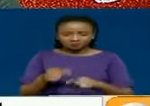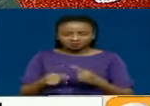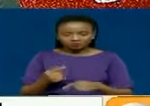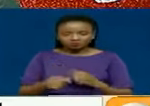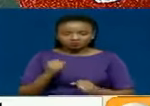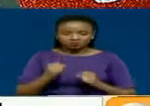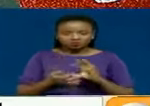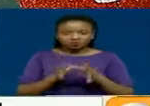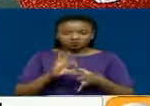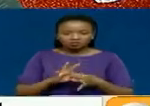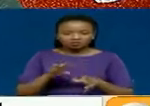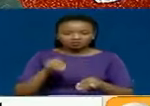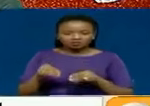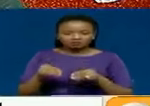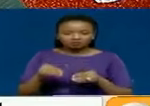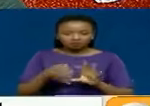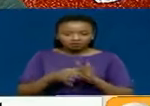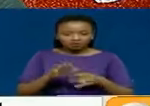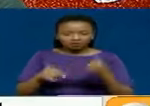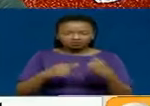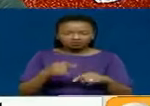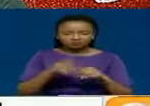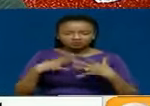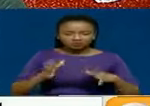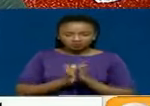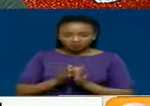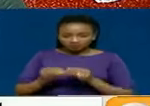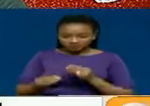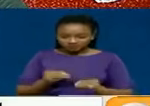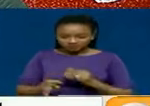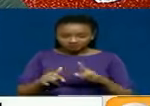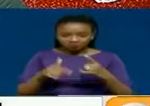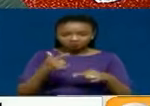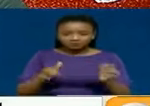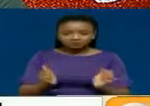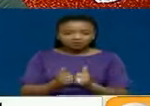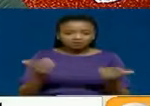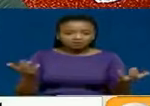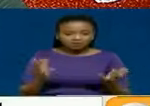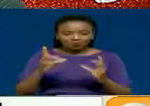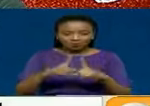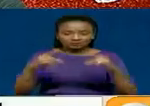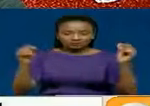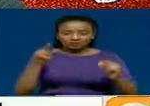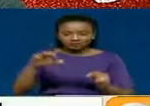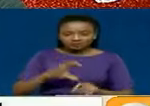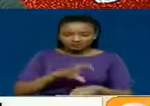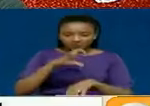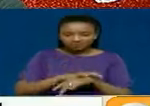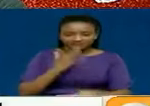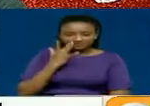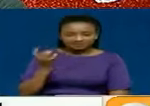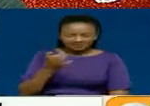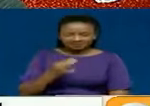ya Olimpiki walemavu yatakayong'oa nanga hapo kesho jijini Tokyo huko Japan. Mwanariadha huyo ambaye alishinda nishani ya fedha